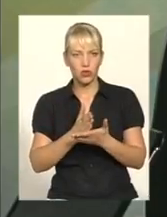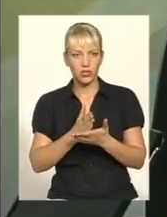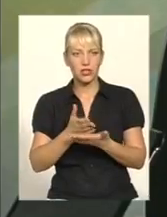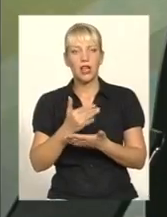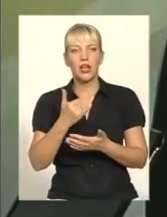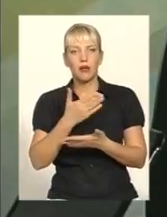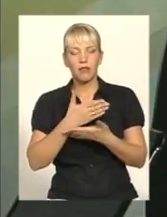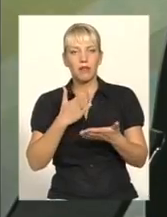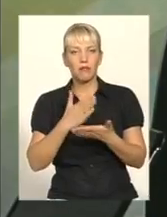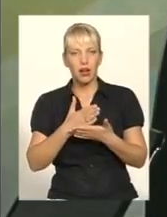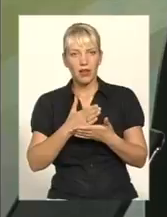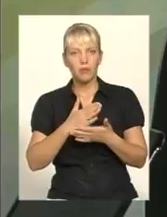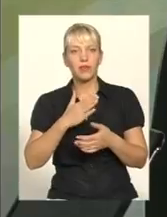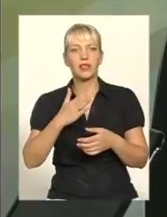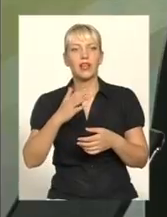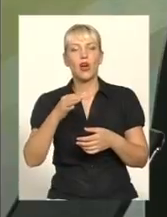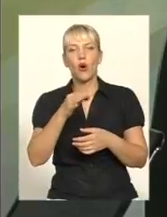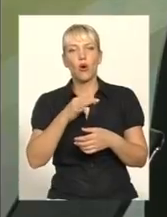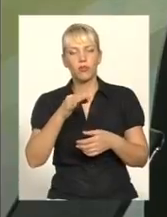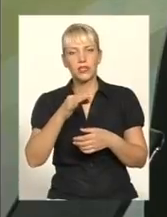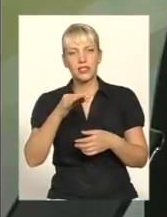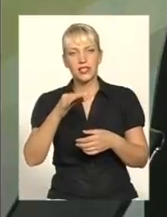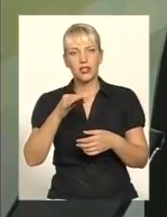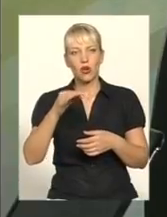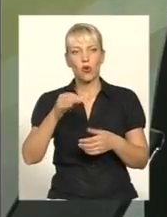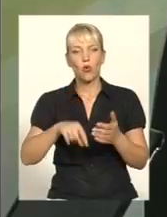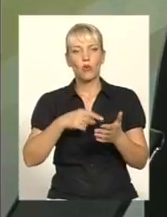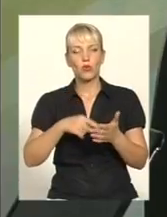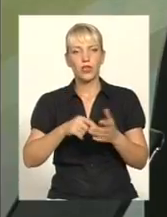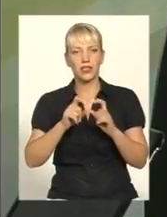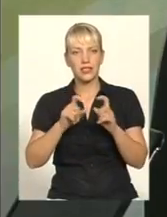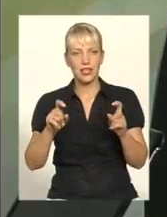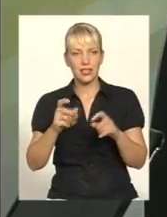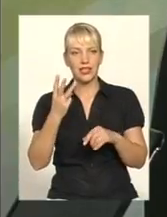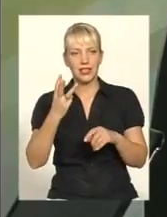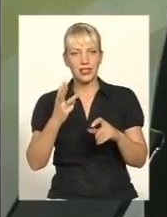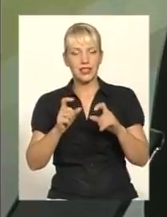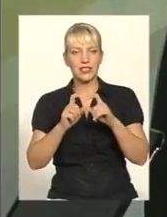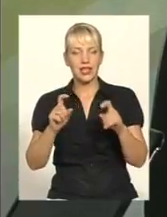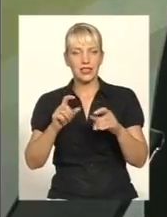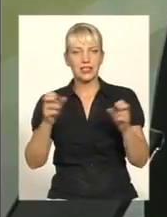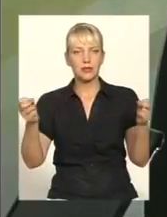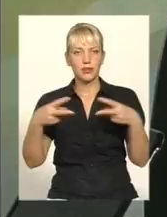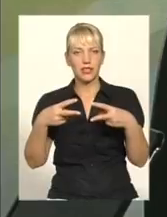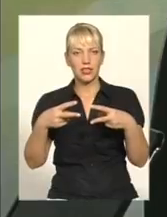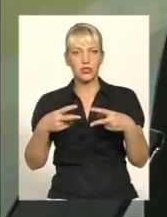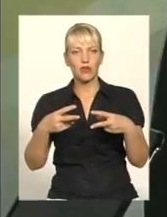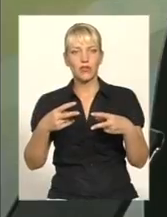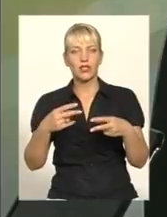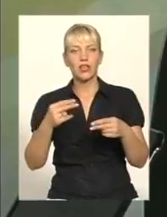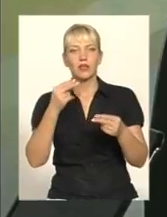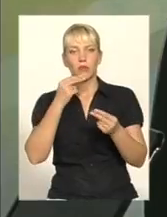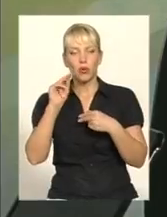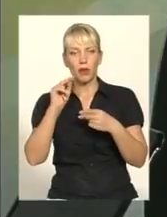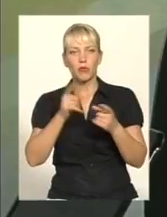маємо у нашій мережі обласних комунальних освітніх закладів три заклади, спеціалізовані з поглибленою